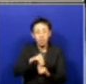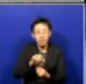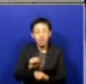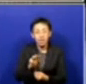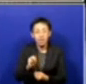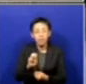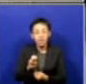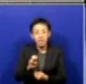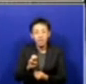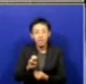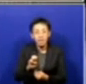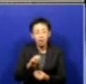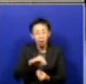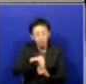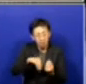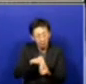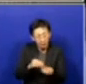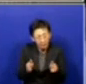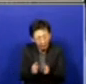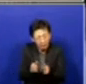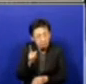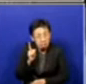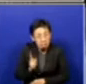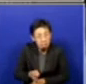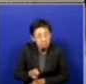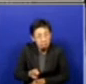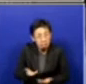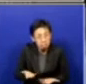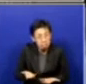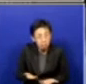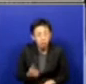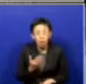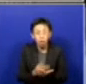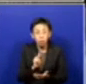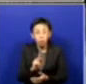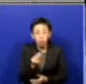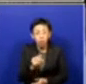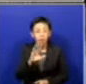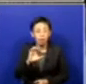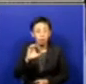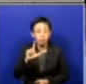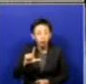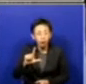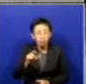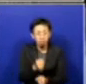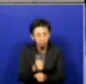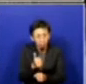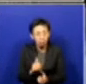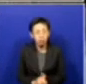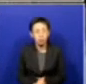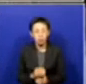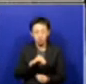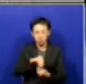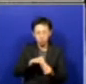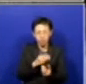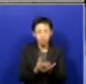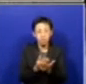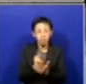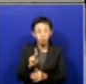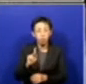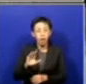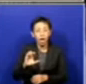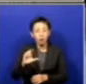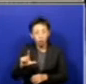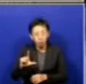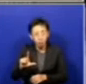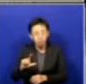ป็น SME รายย่อยจริงไหมคะเพราะว่าสามารถกู้ได้ตั้ง500ล้านบาทธุรกิจที่จะสามารถกู้เงินได้ขนาดนี้จะต้อง